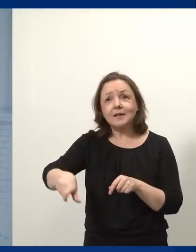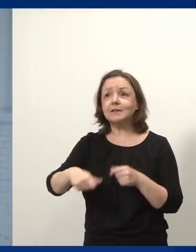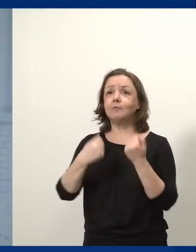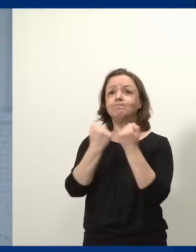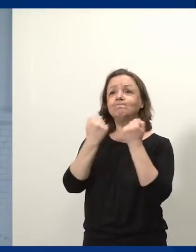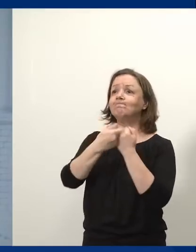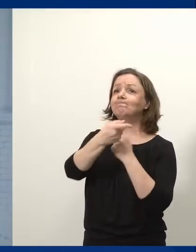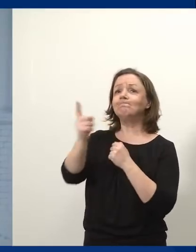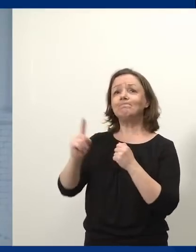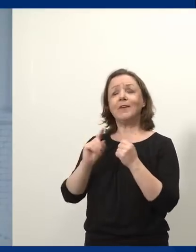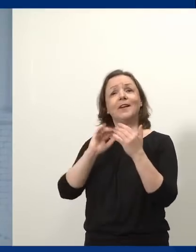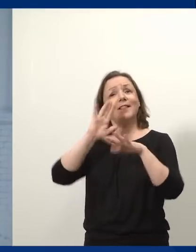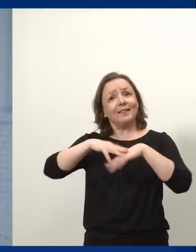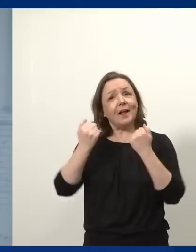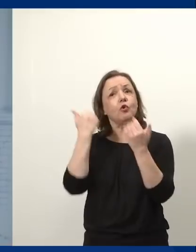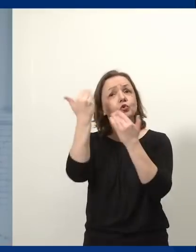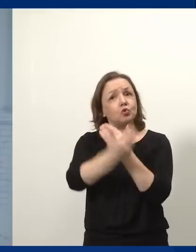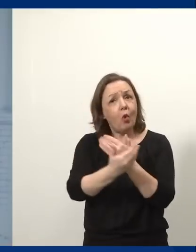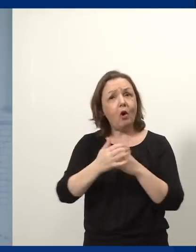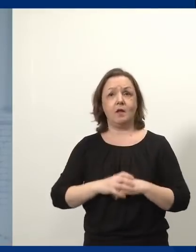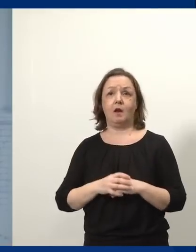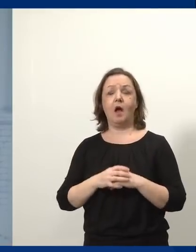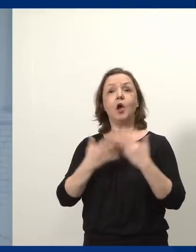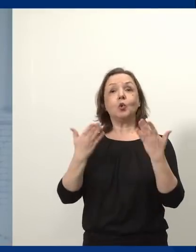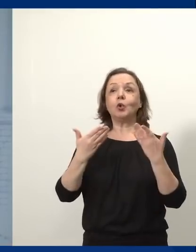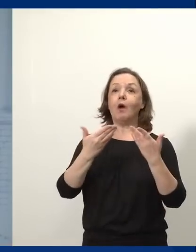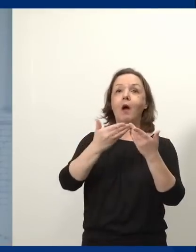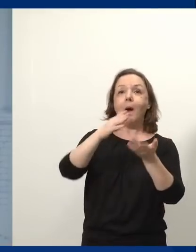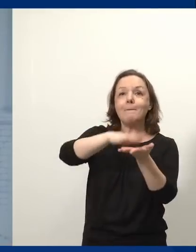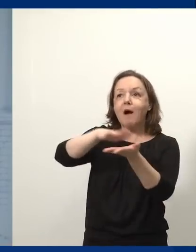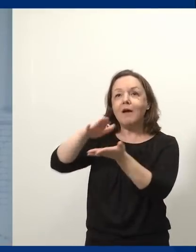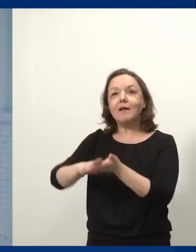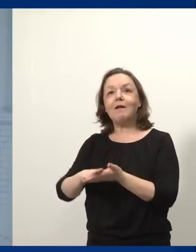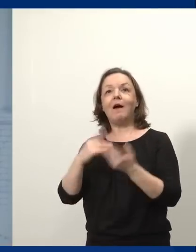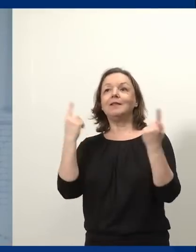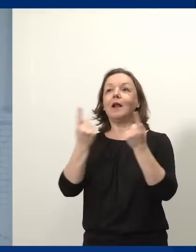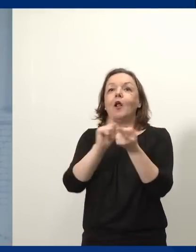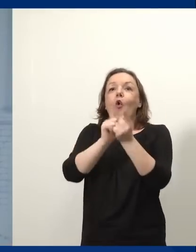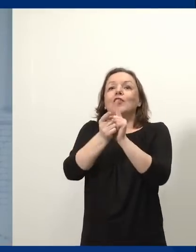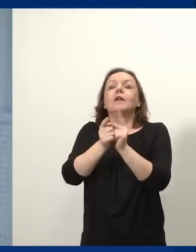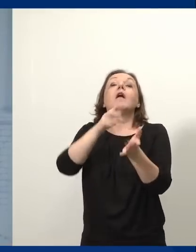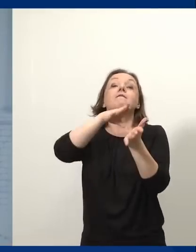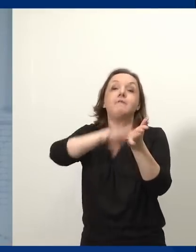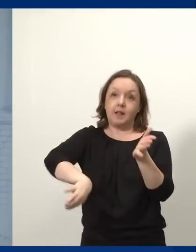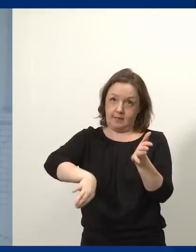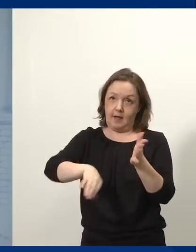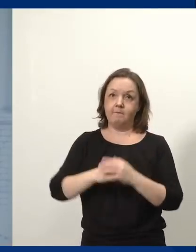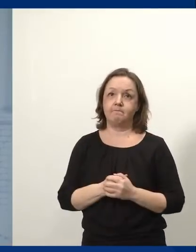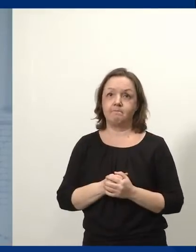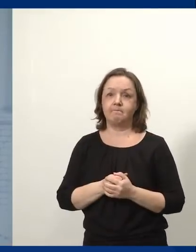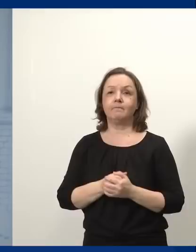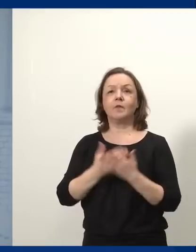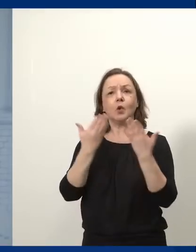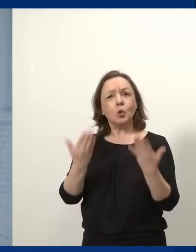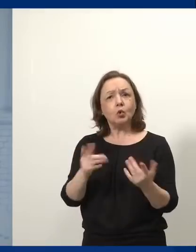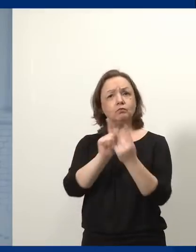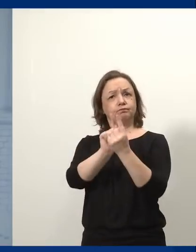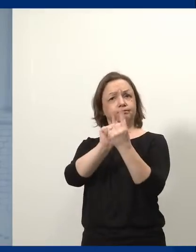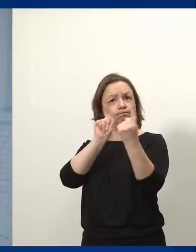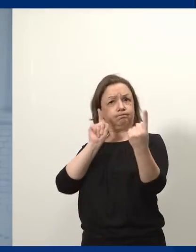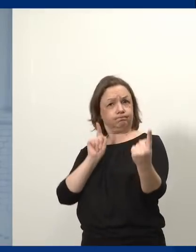terveyttä. Vältetään paikkoja ja tilanteita, joissa kontakteja voi syntyä. Pidetään